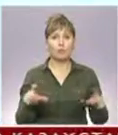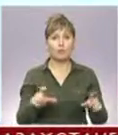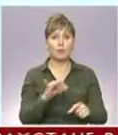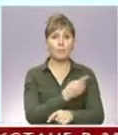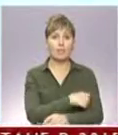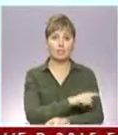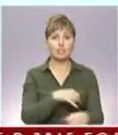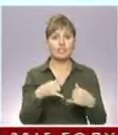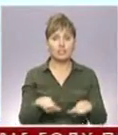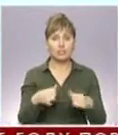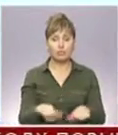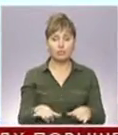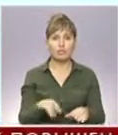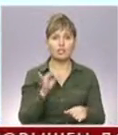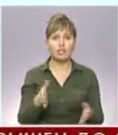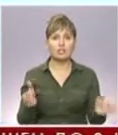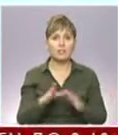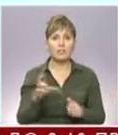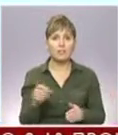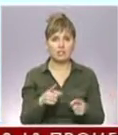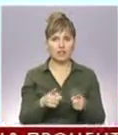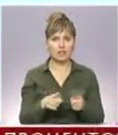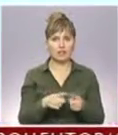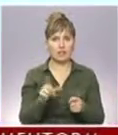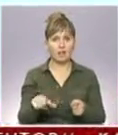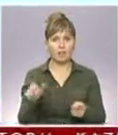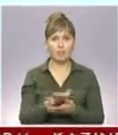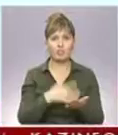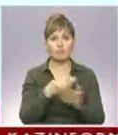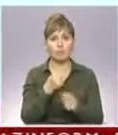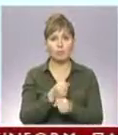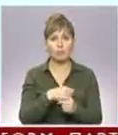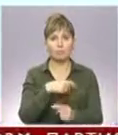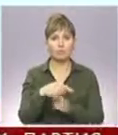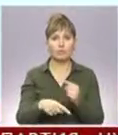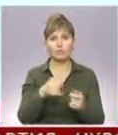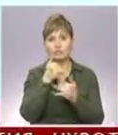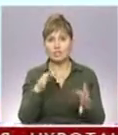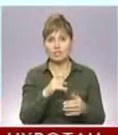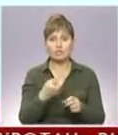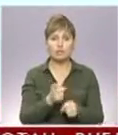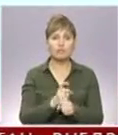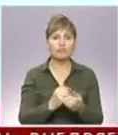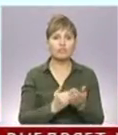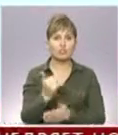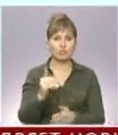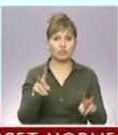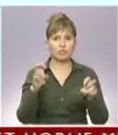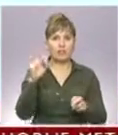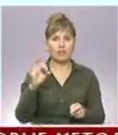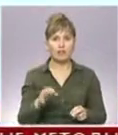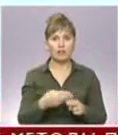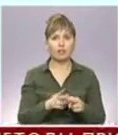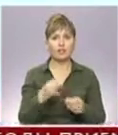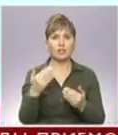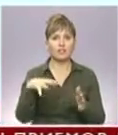Школьные и больничные столовые рискуют остаться без арендаторов. Продолжить свою работу предприниматели не могут из-за слишком высоких тарифов,